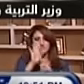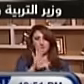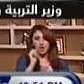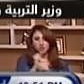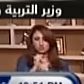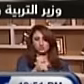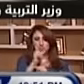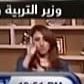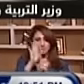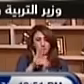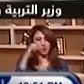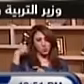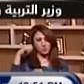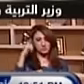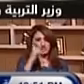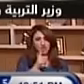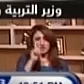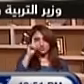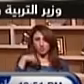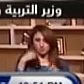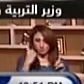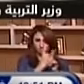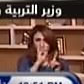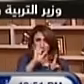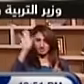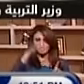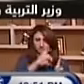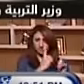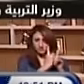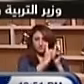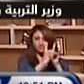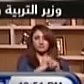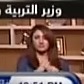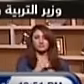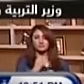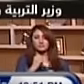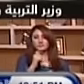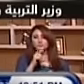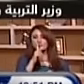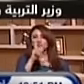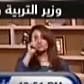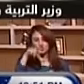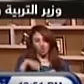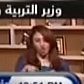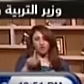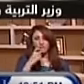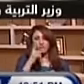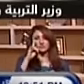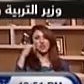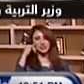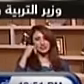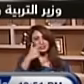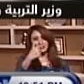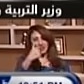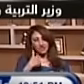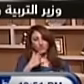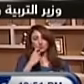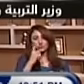توفيق ونجاح، وان شاء الله يكون في بيننا لقاء قريب بقى هنا عشان نتكلم على بنسعد. لكن انا كان نفسي تطمني على، لكن ده هيبقى بتليفون خاص بقى، تطمني